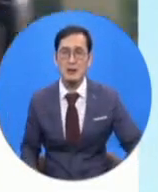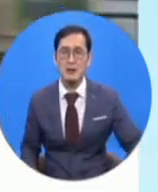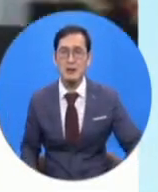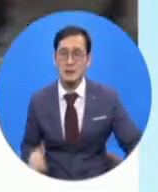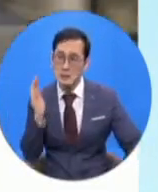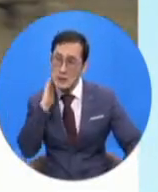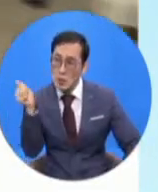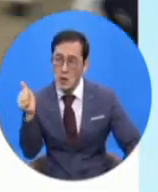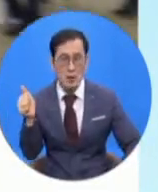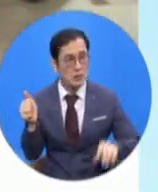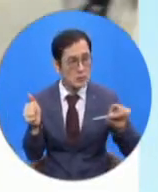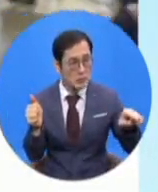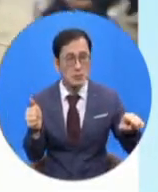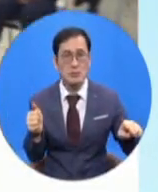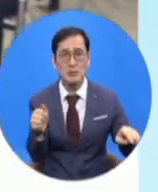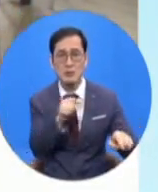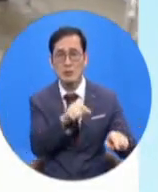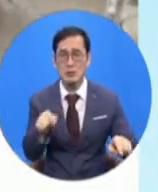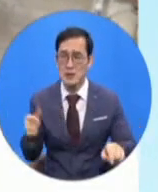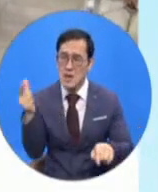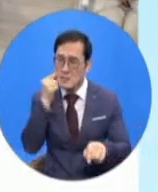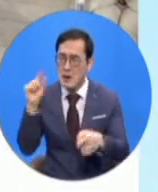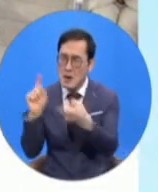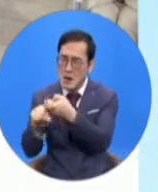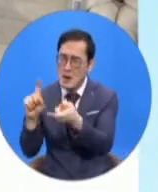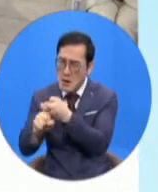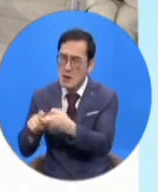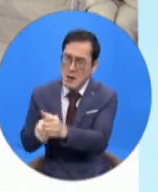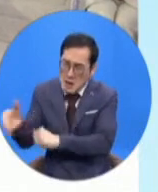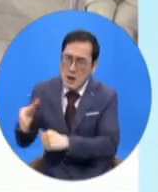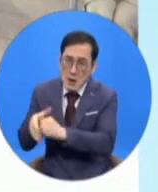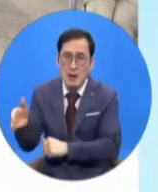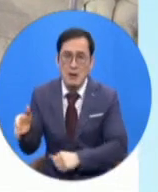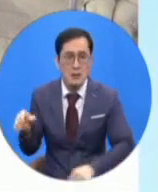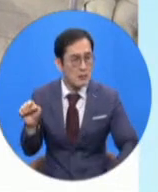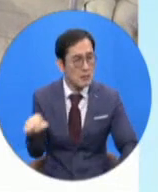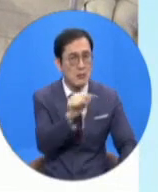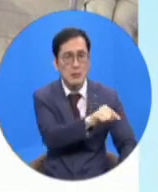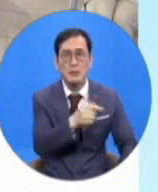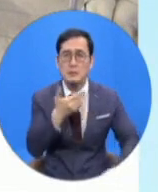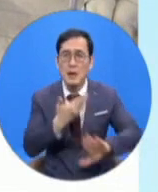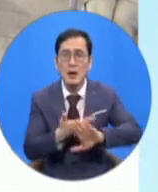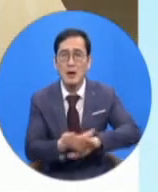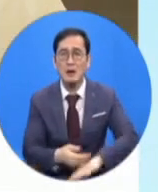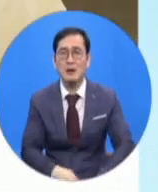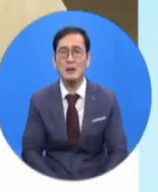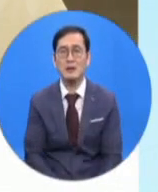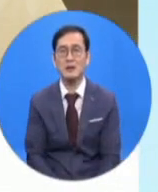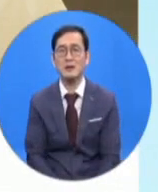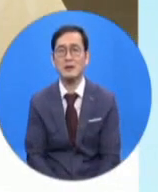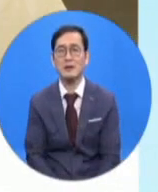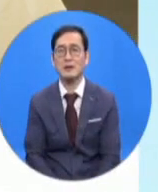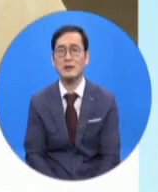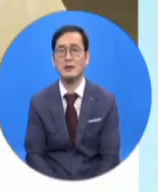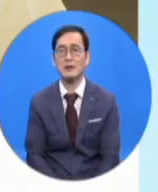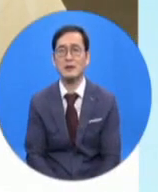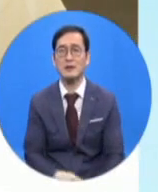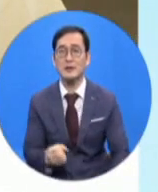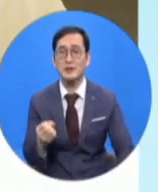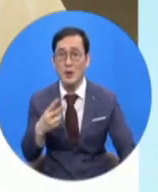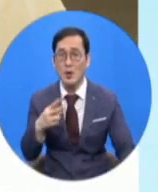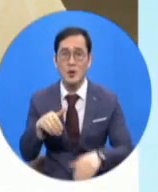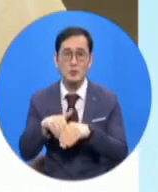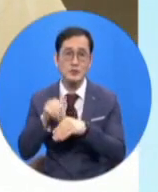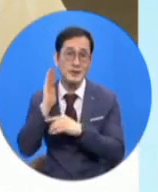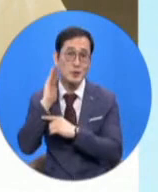연설을 굉장히 과거로 가고 국민을 분열시키는 이미지를 낸 왔단 말이에요 예 또 오늘도 지금 우리가 문재인 대통령의